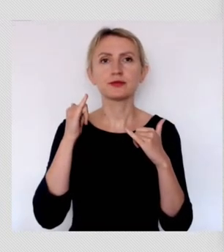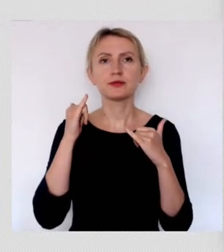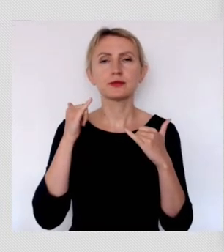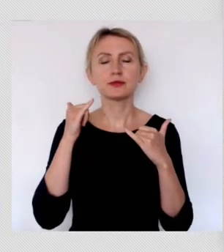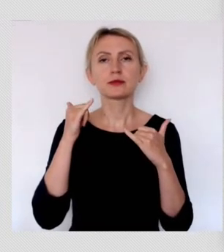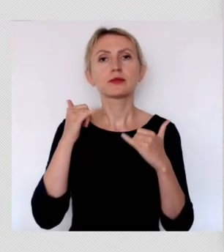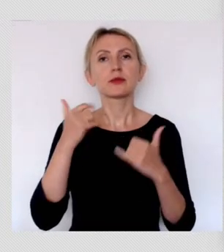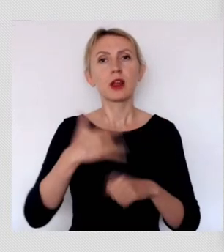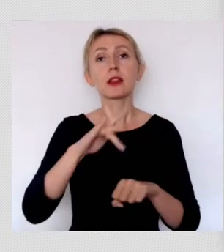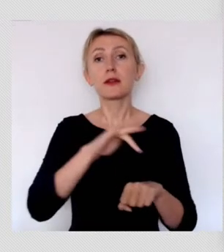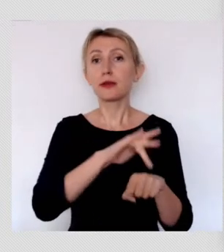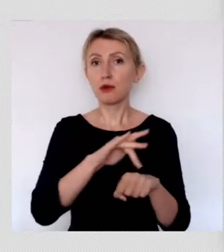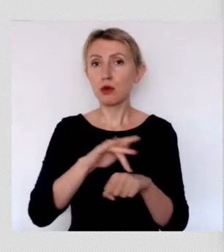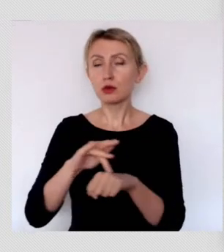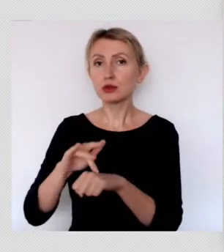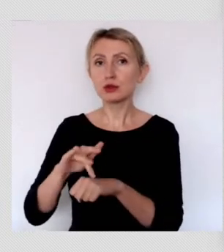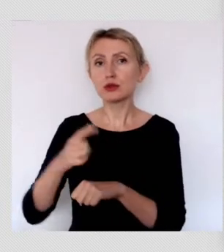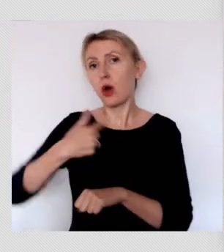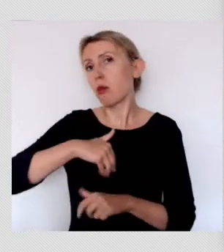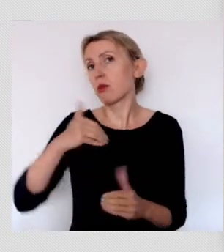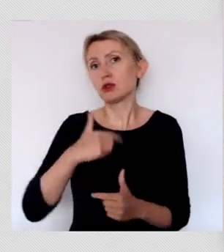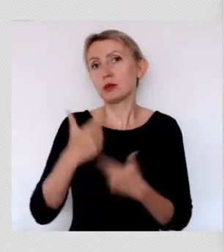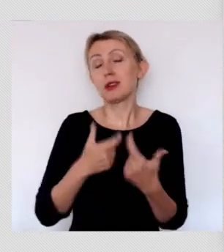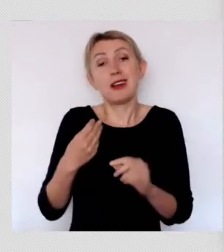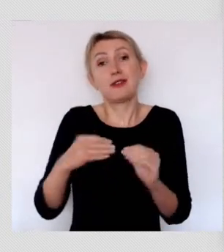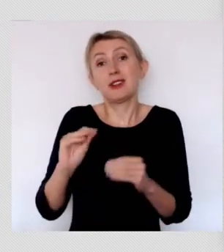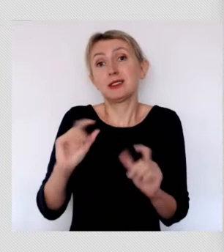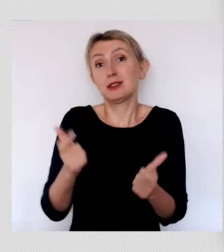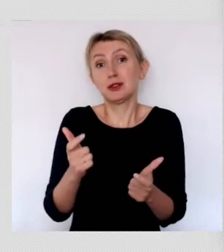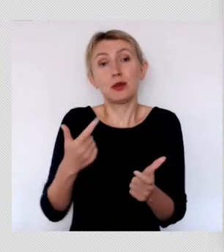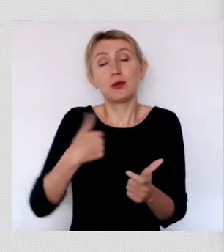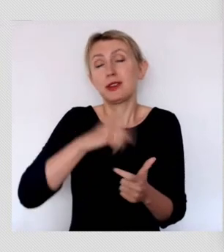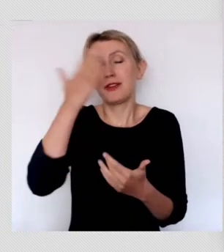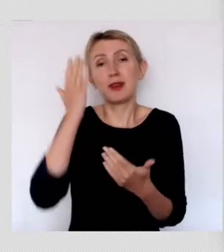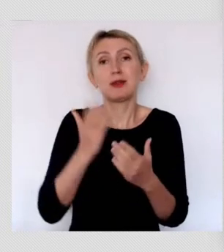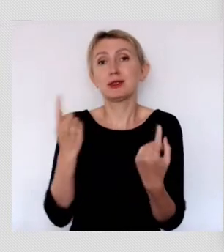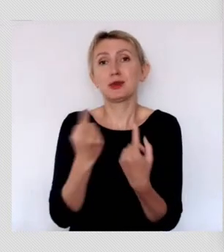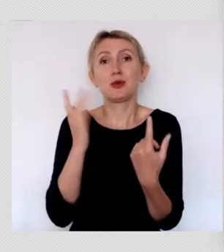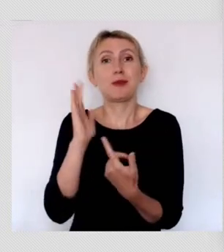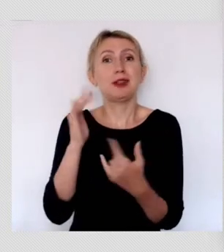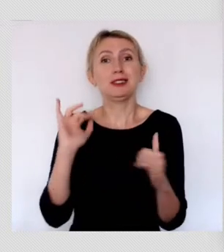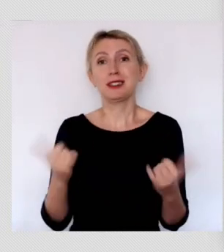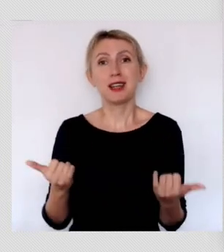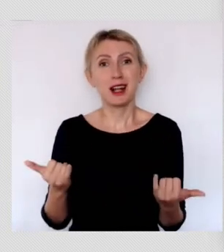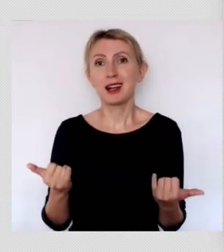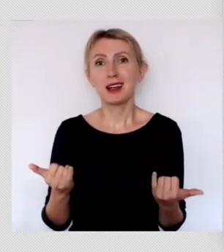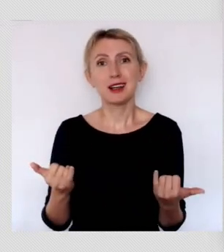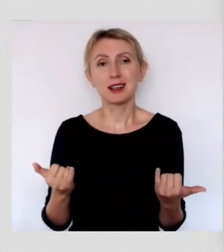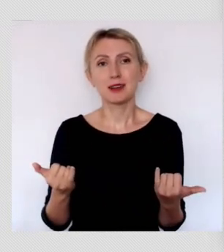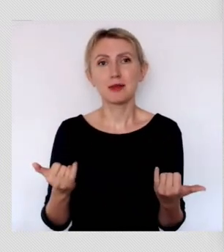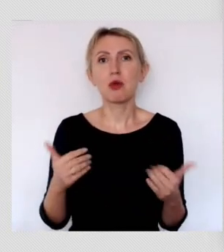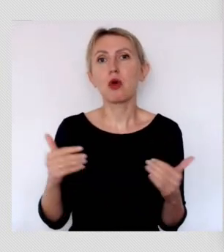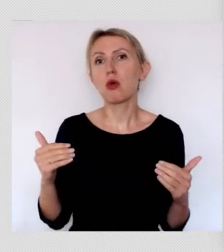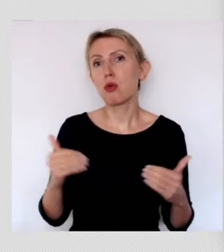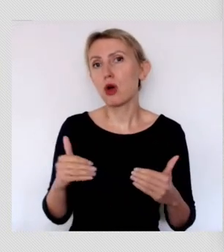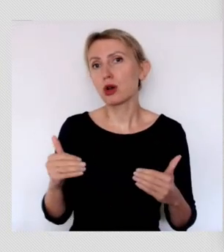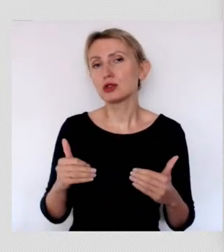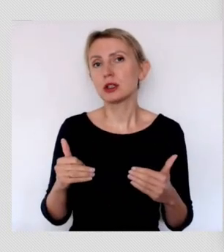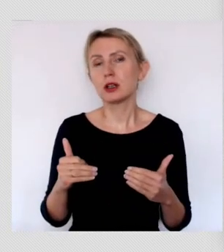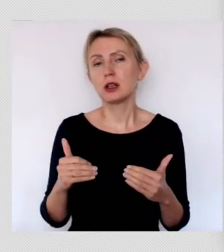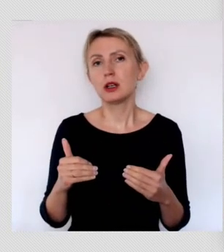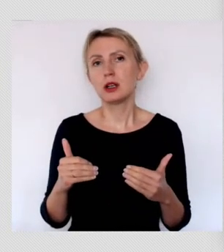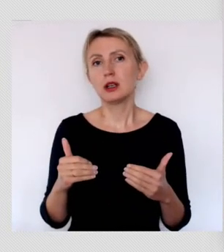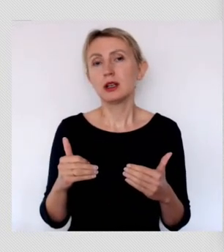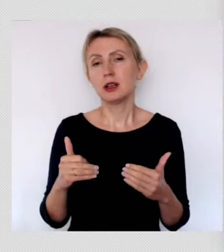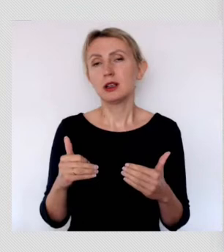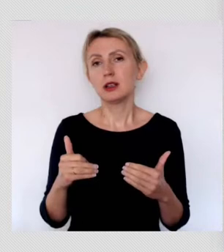wyciągania wniosków, no tyle możemy. Co więcej, nie wiemy, w jakiej sytuacji się znajdziemy, no bo rzeczywiście może być tak, że